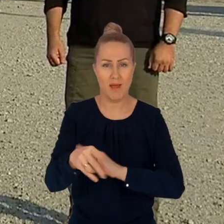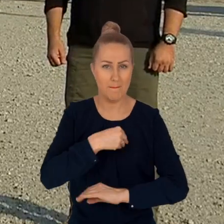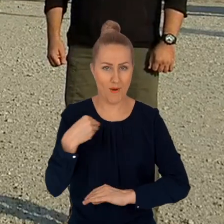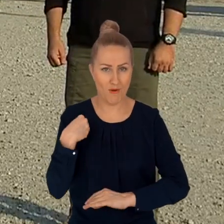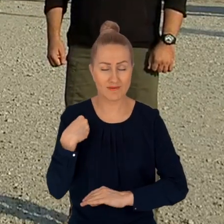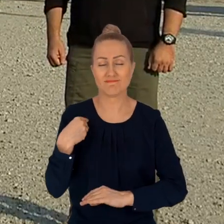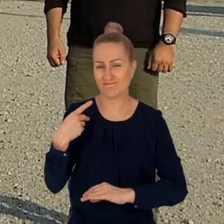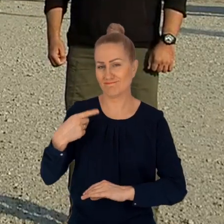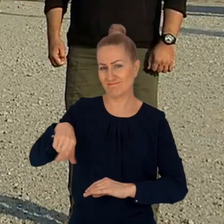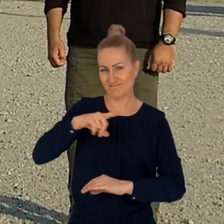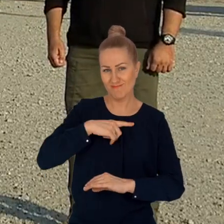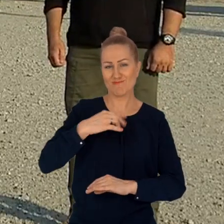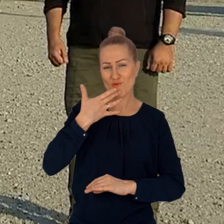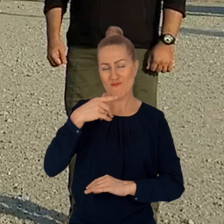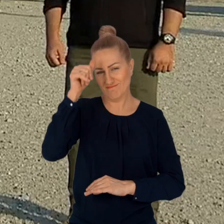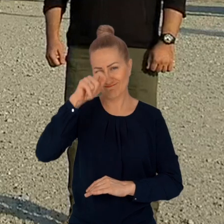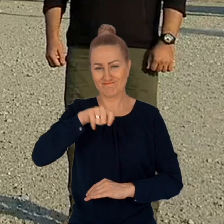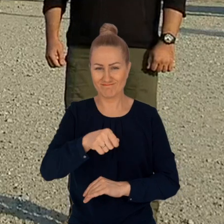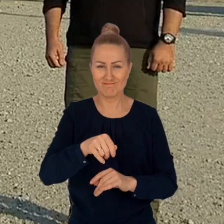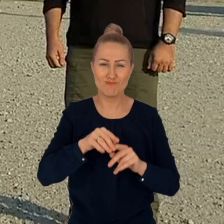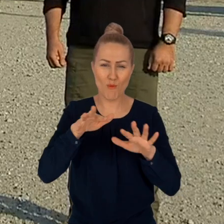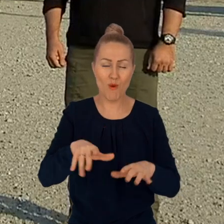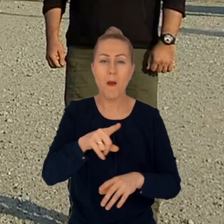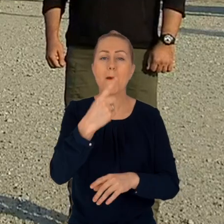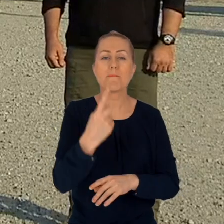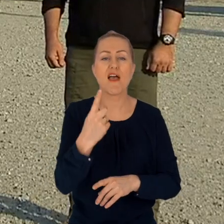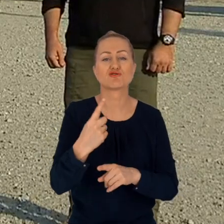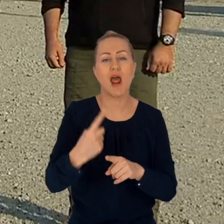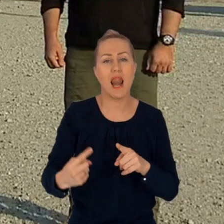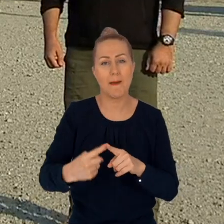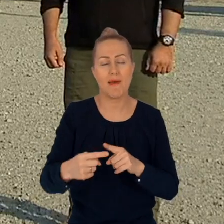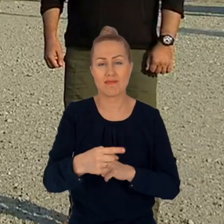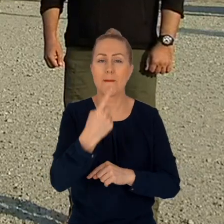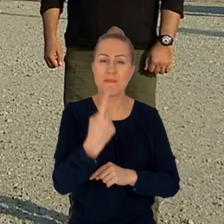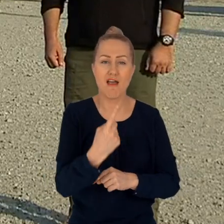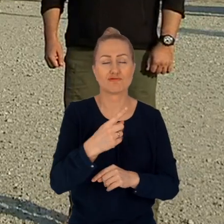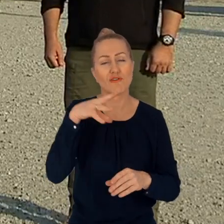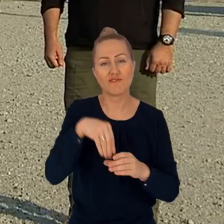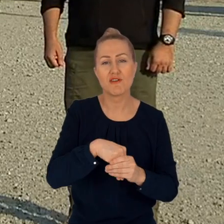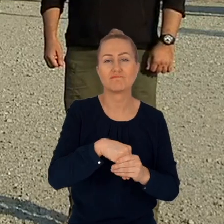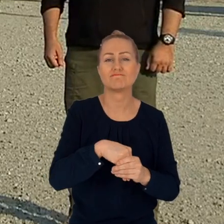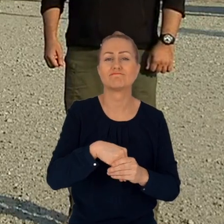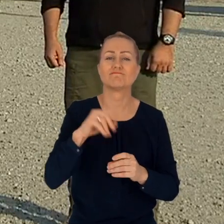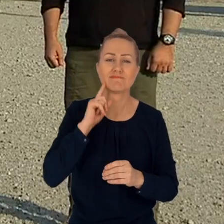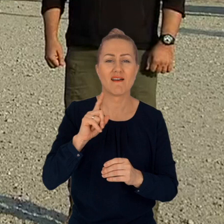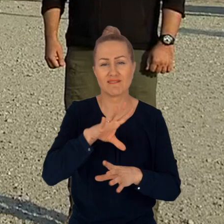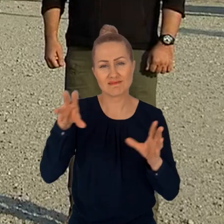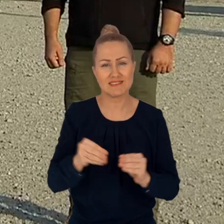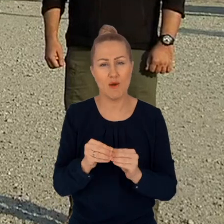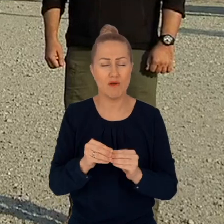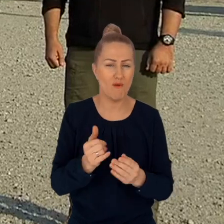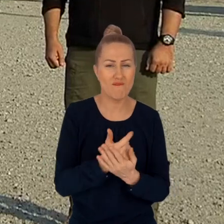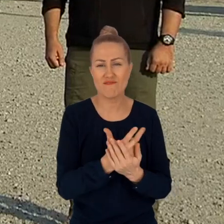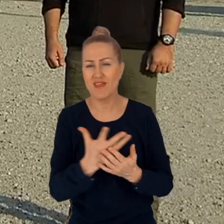Polsce, pierwszego elementu naszego wielowarstwowego interoperacyjnego